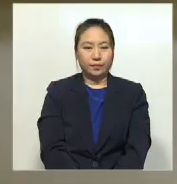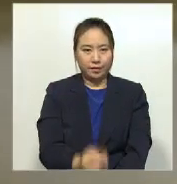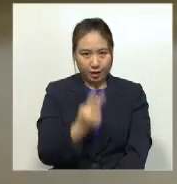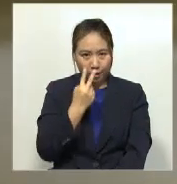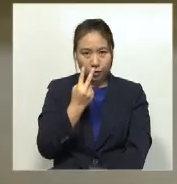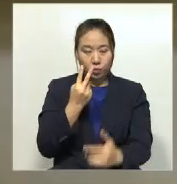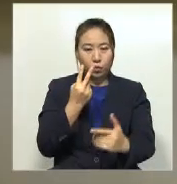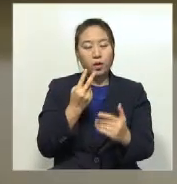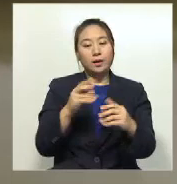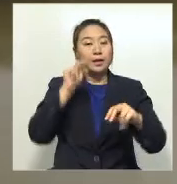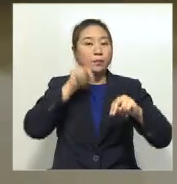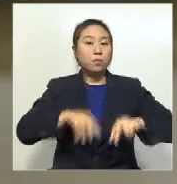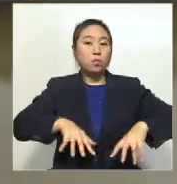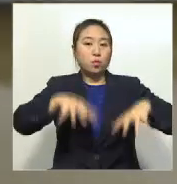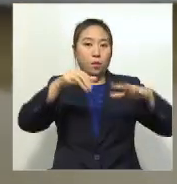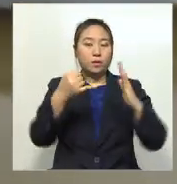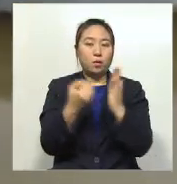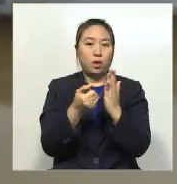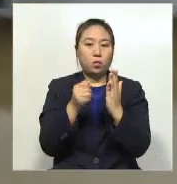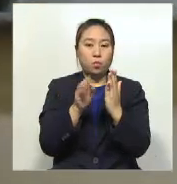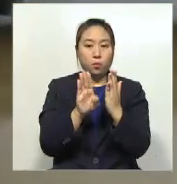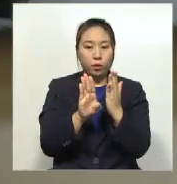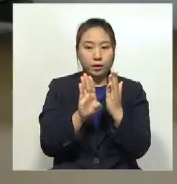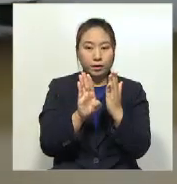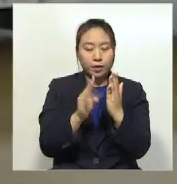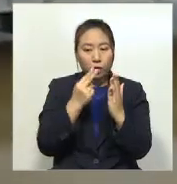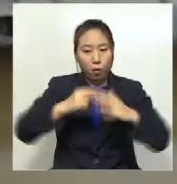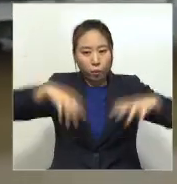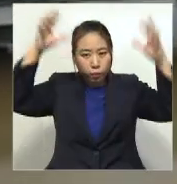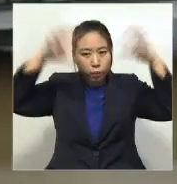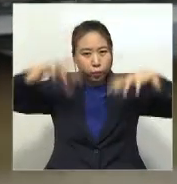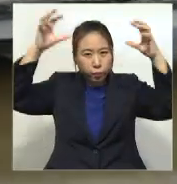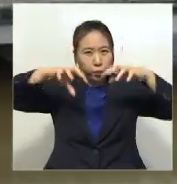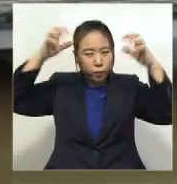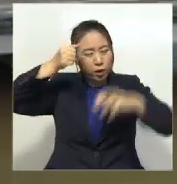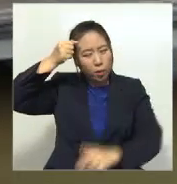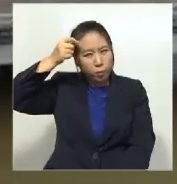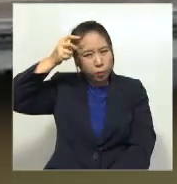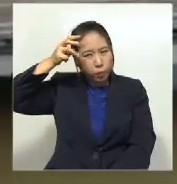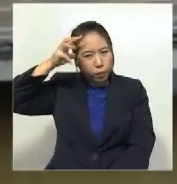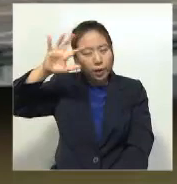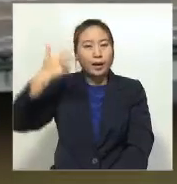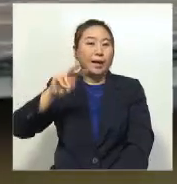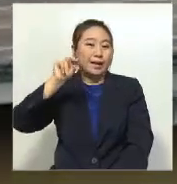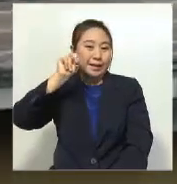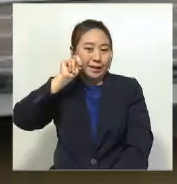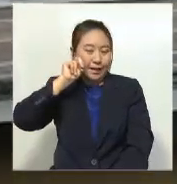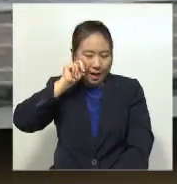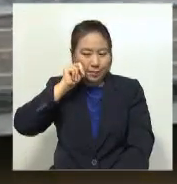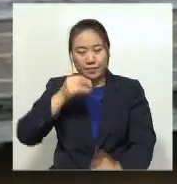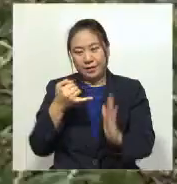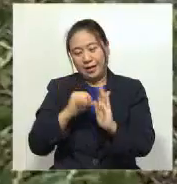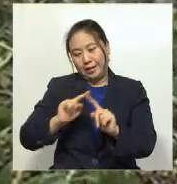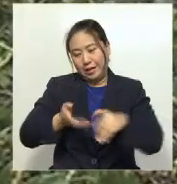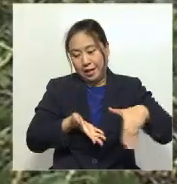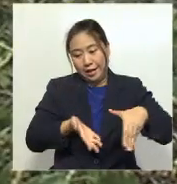วมนะคะอุทกภัยในพื้นที่จังหวัดอุบลราชธานีจากฝนที่ตกติดต่อกันหลายวันและมวลน้ำจากลำน้ำสาขาหลายจังหวัด